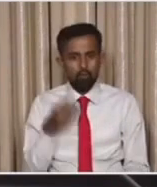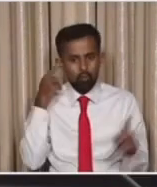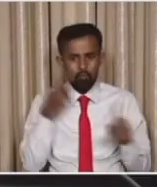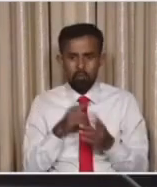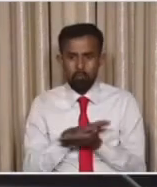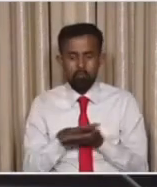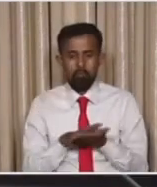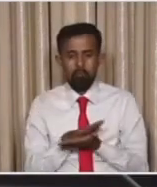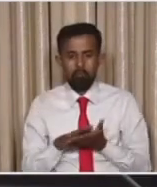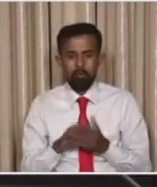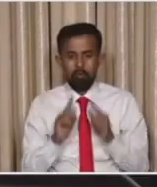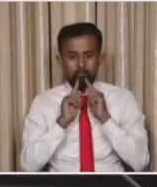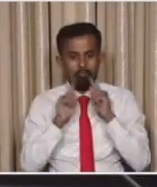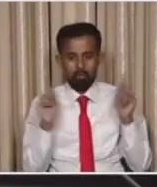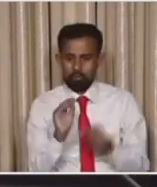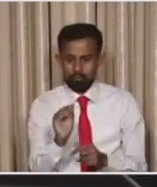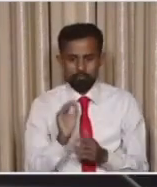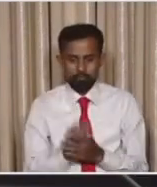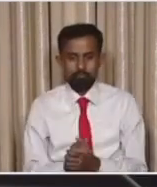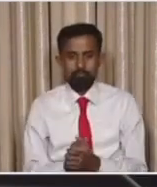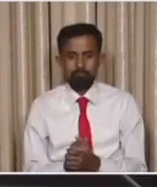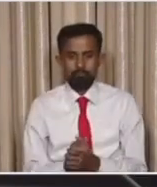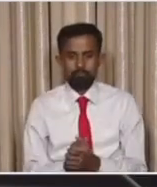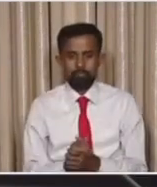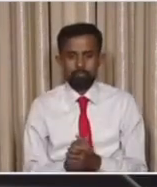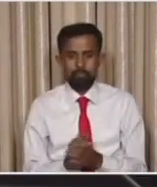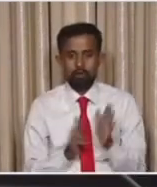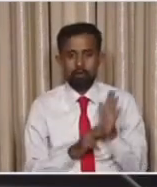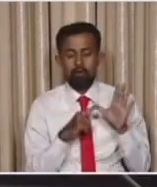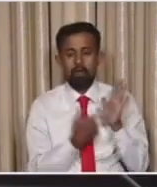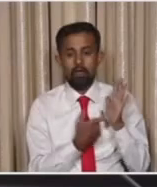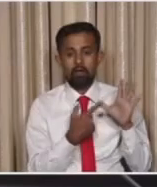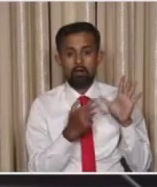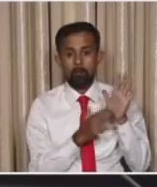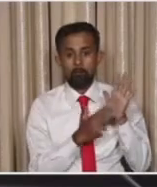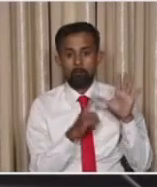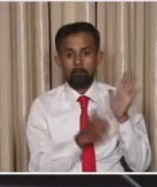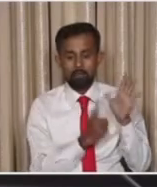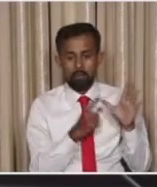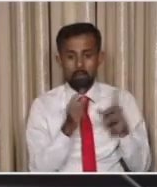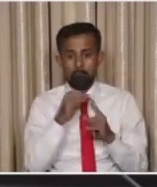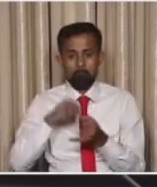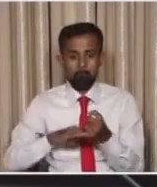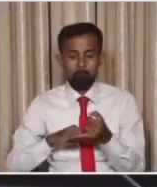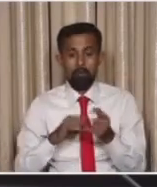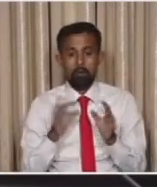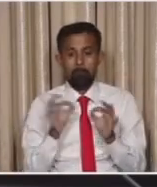බොහොම පැහැදිලිව ප්‍රකාශ කරන්න ඕනේ. නාරම්මල ප්‍රාදේශ සභාව, බිංගිරිය ප්‍රාදේශ සභාව